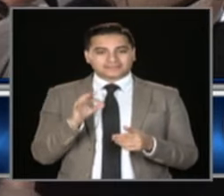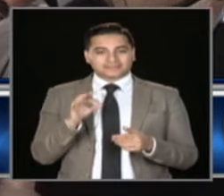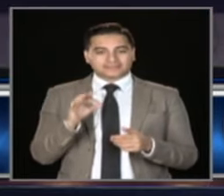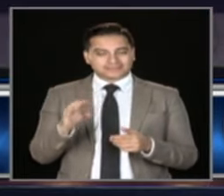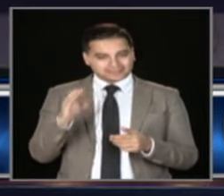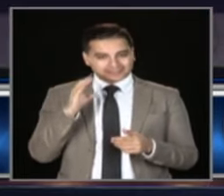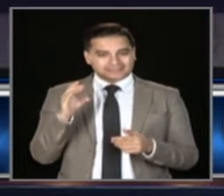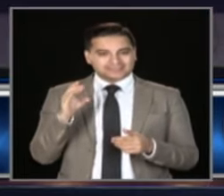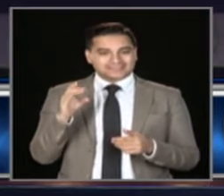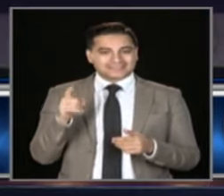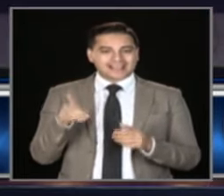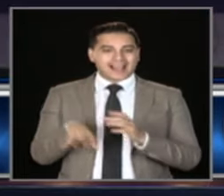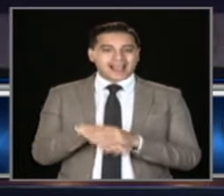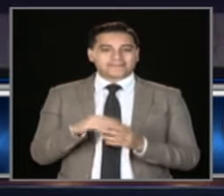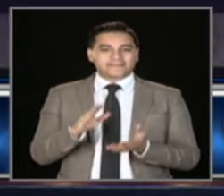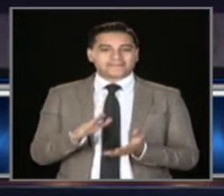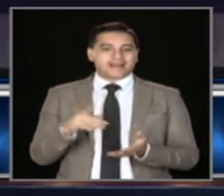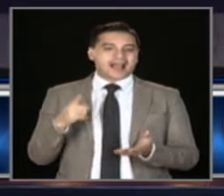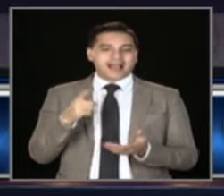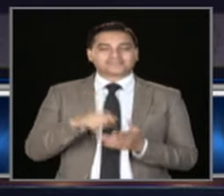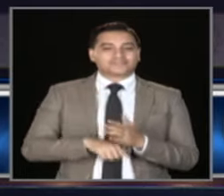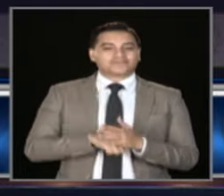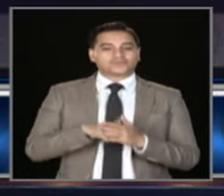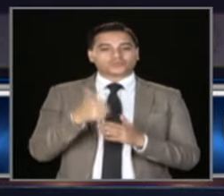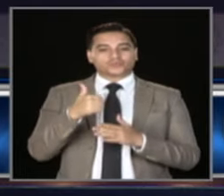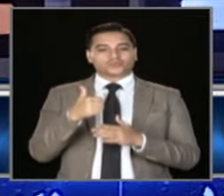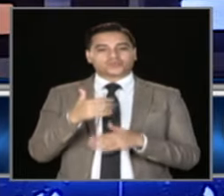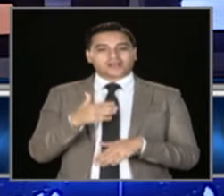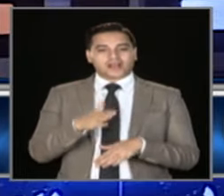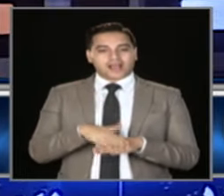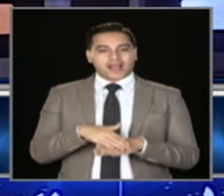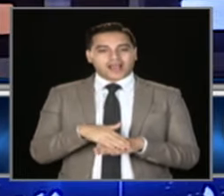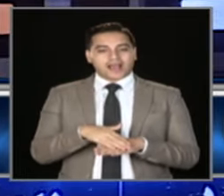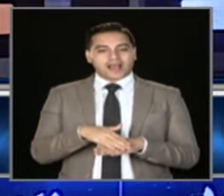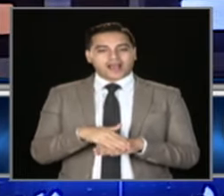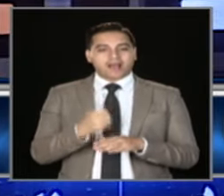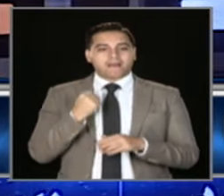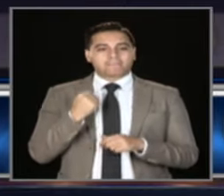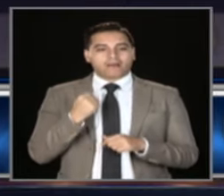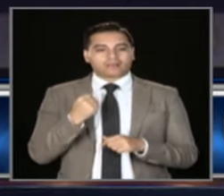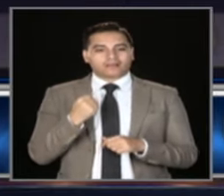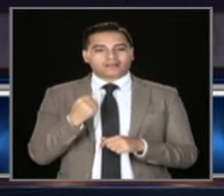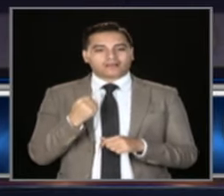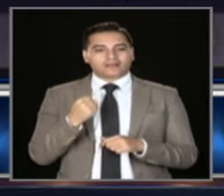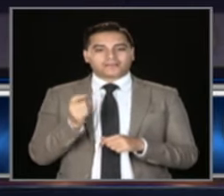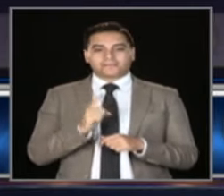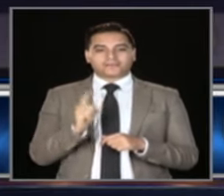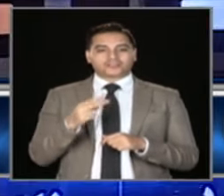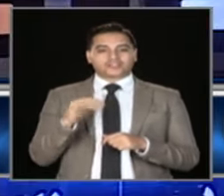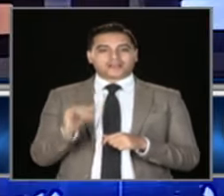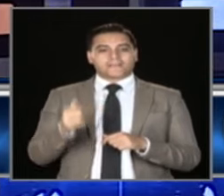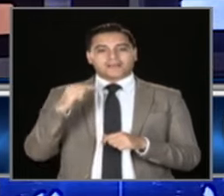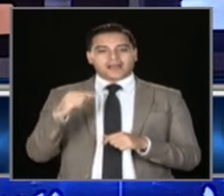متعب اللي سجل هدف الفوز اللي كسبنا البطوله مش عماد متعب